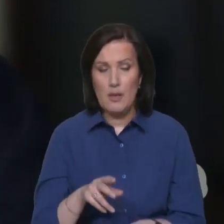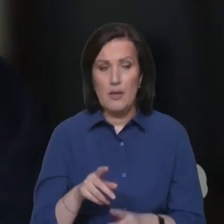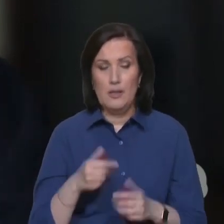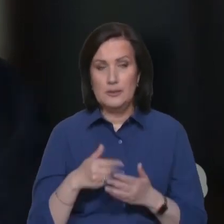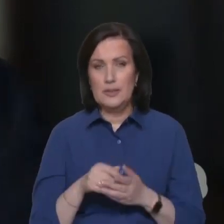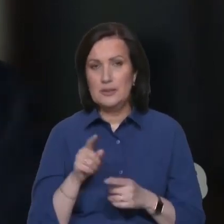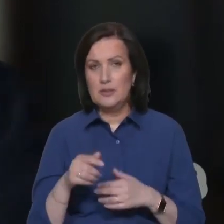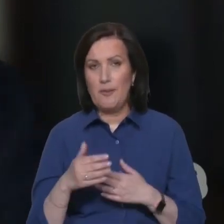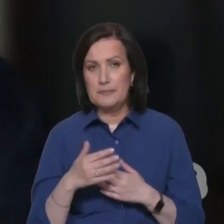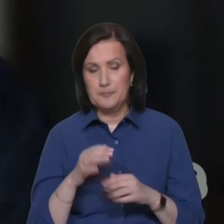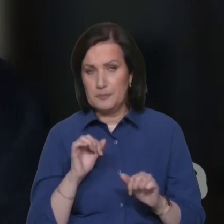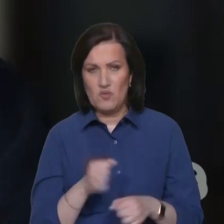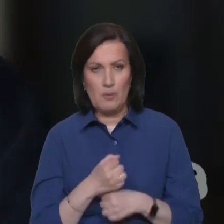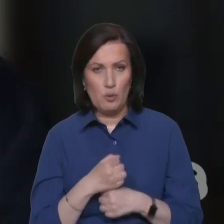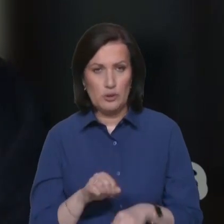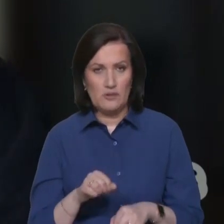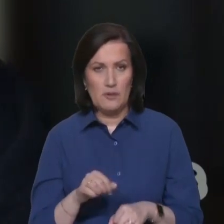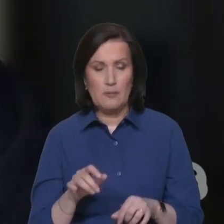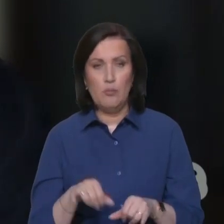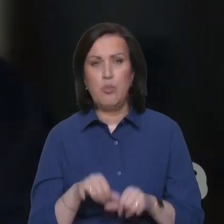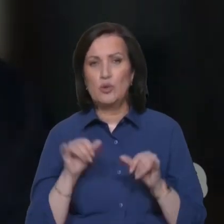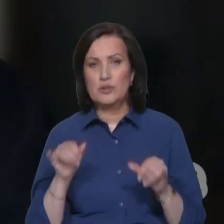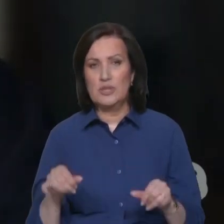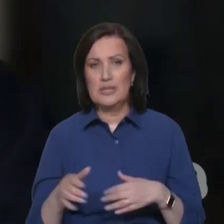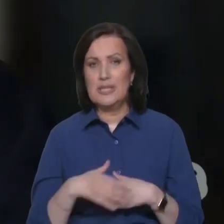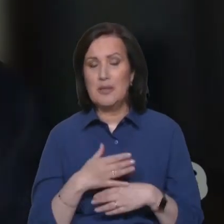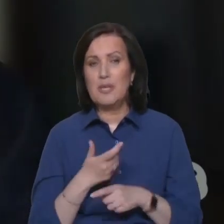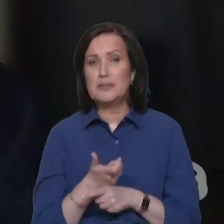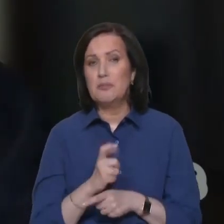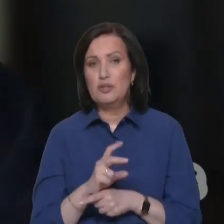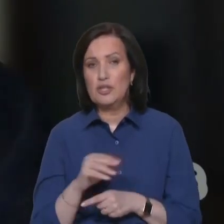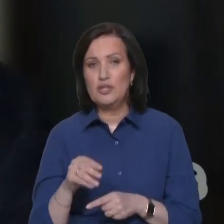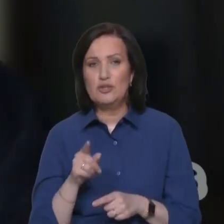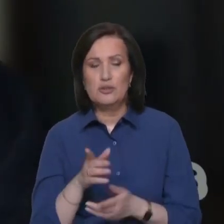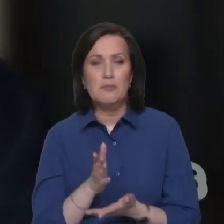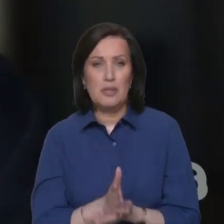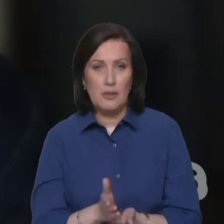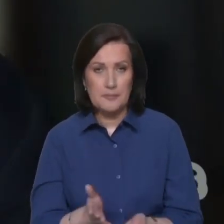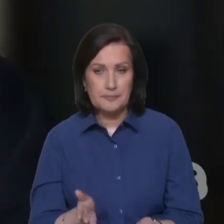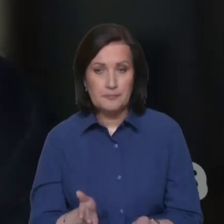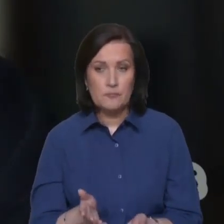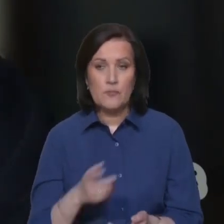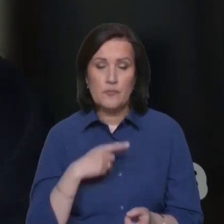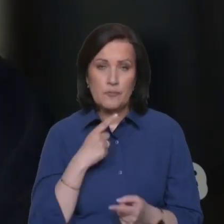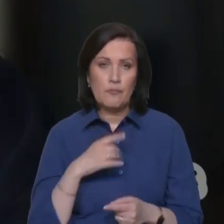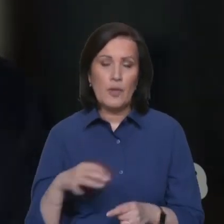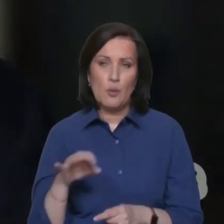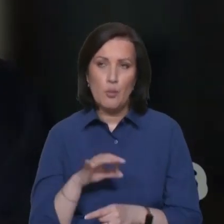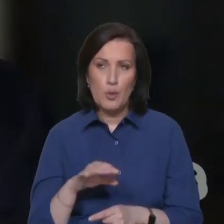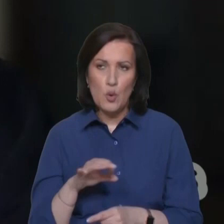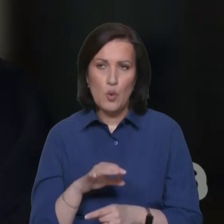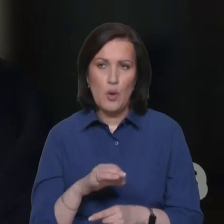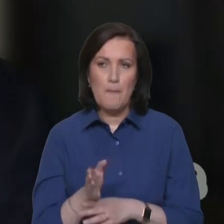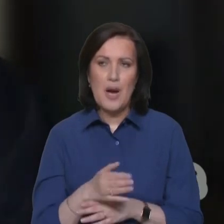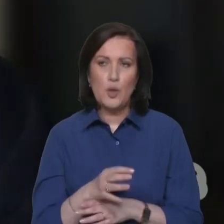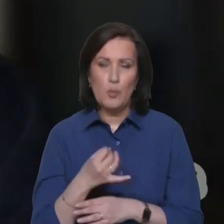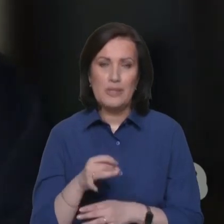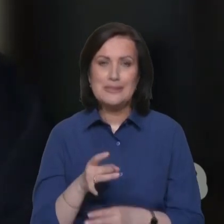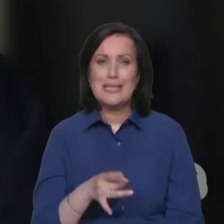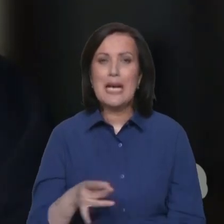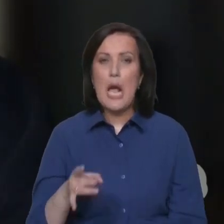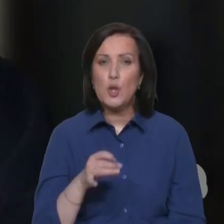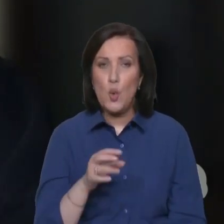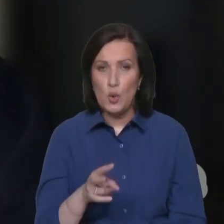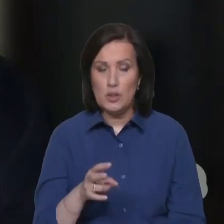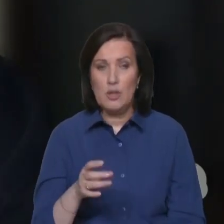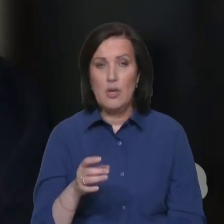що, здається, там вже неможливо посилити репресії більше, ніж вони встановлені. Мова йдеться про Маріупольський район.